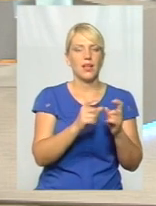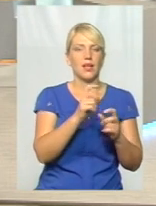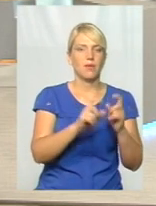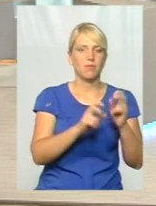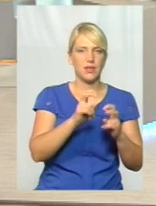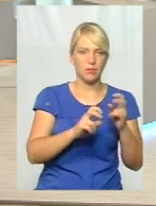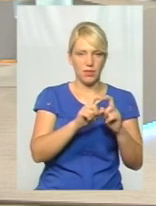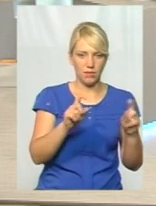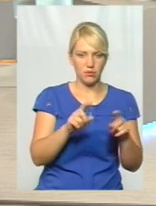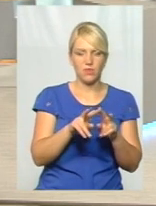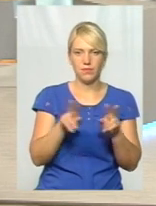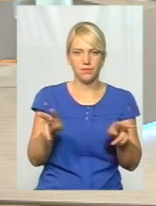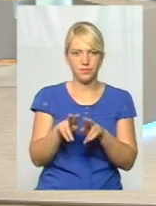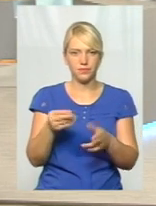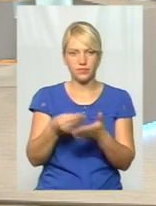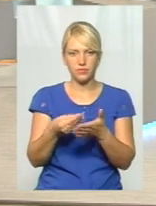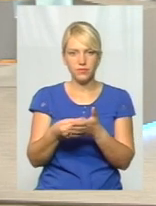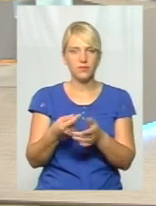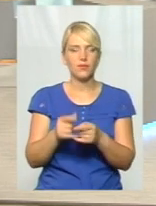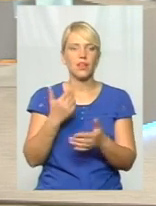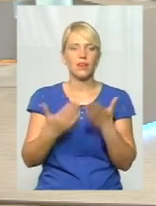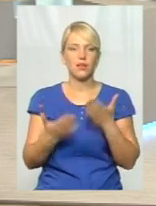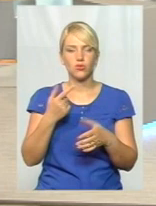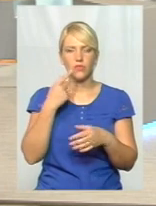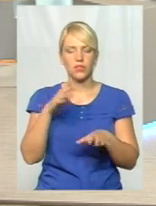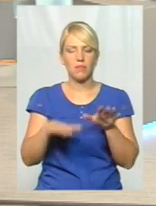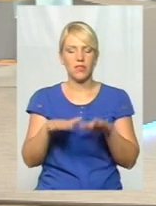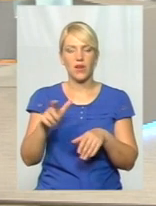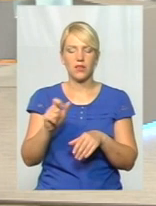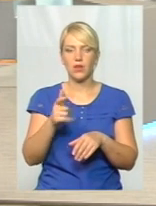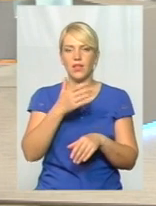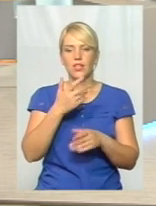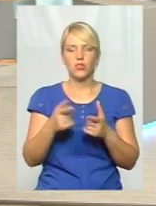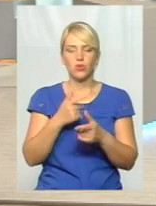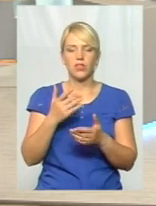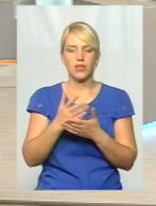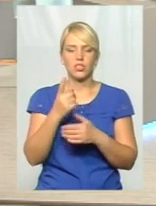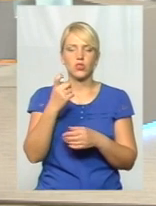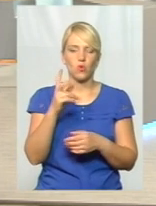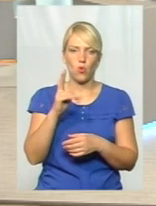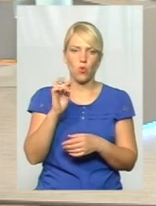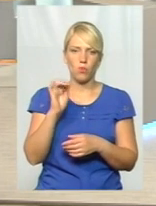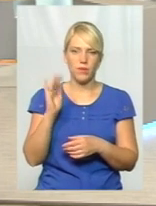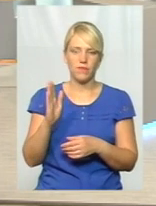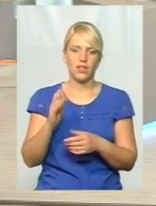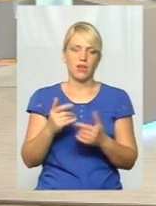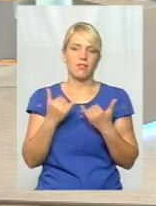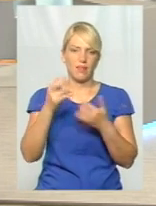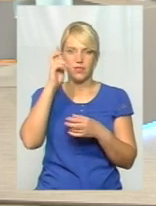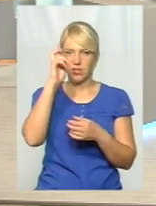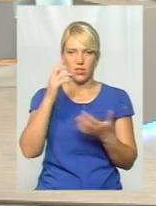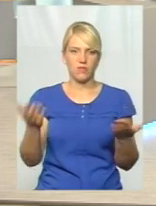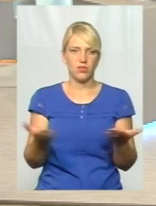принцип встановлення, для чого це робиться? Балансування газу. Ну, не є тих 100 кубів на рік, чи 500, чи навіть 1000 для держави, щоб можна